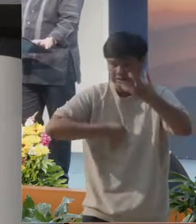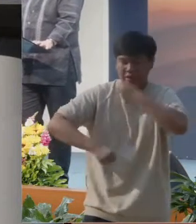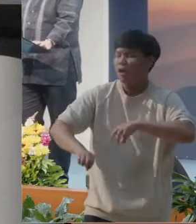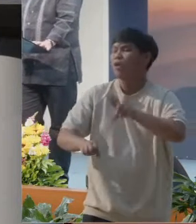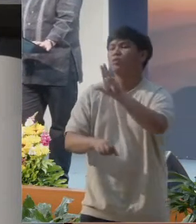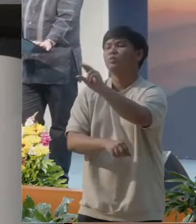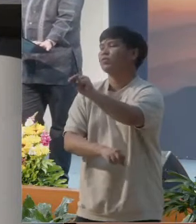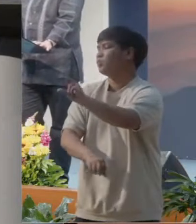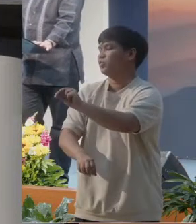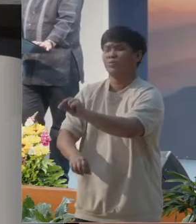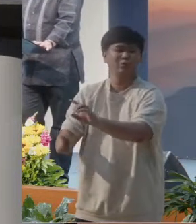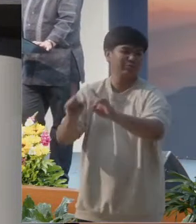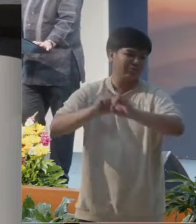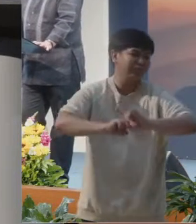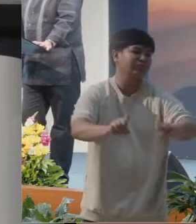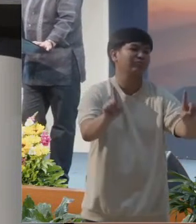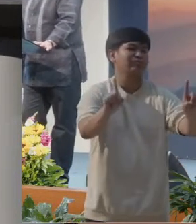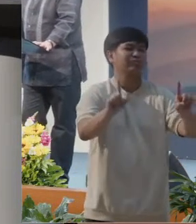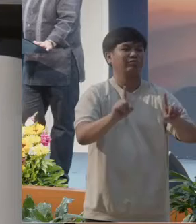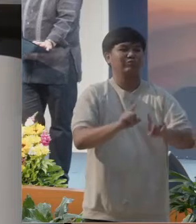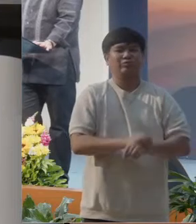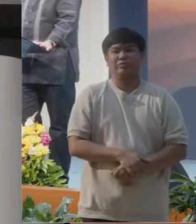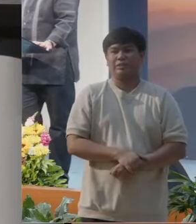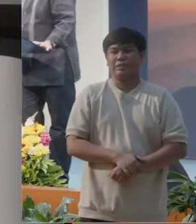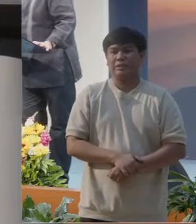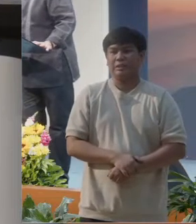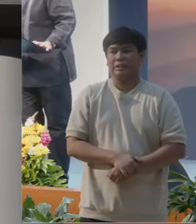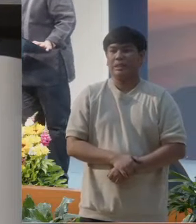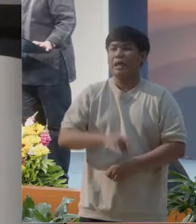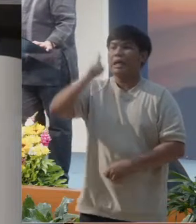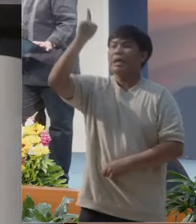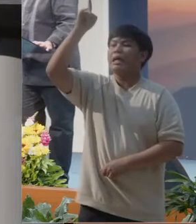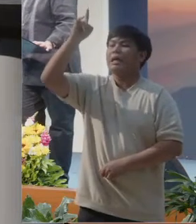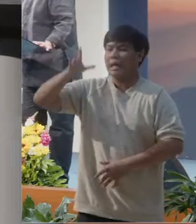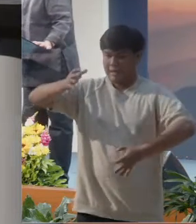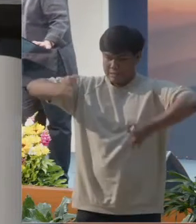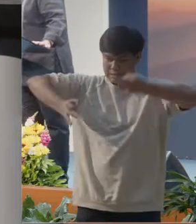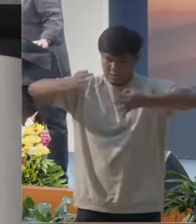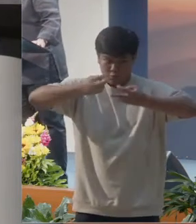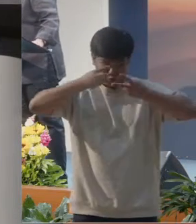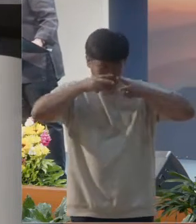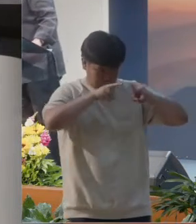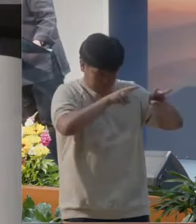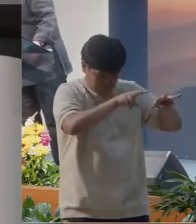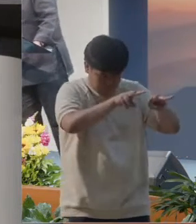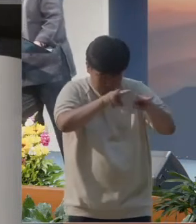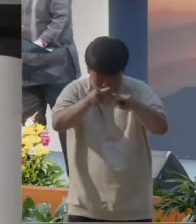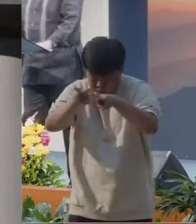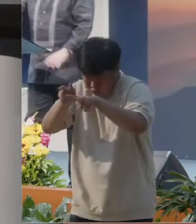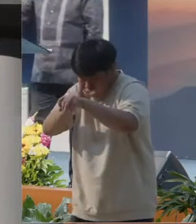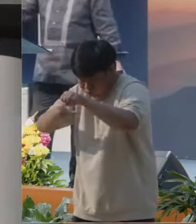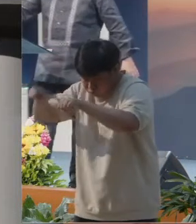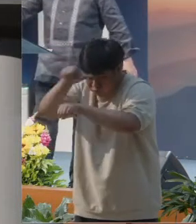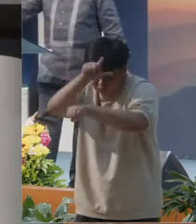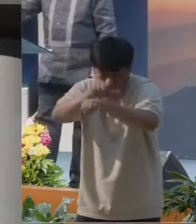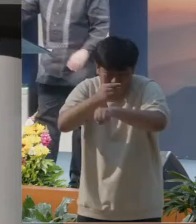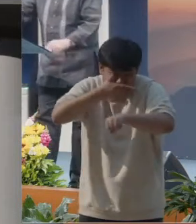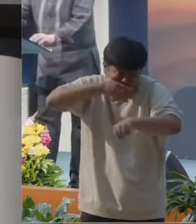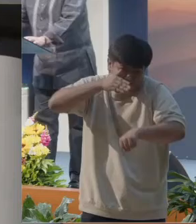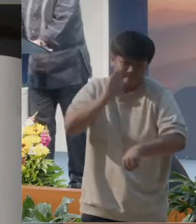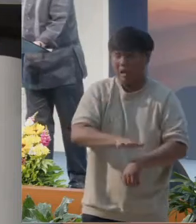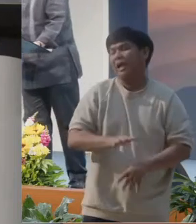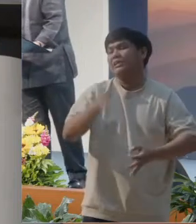kanilang matatalo. Hindi po. Ito po ay isang paghusga ng ating Panginoon. Hinusgahan po ng Panginoon